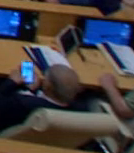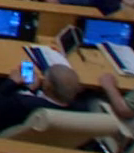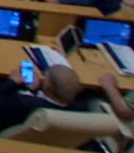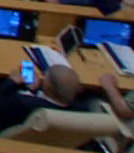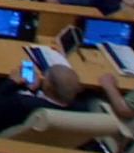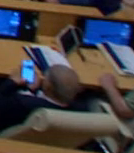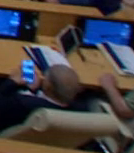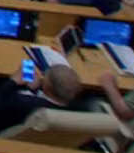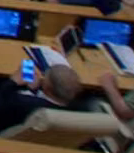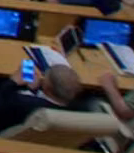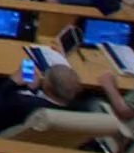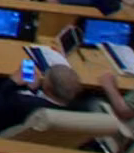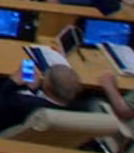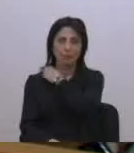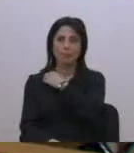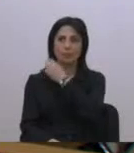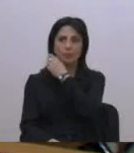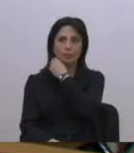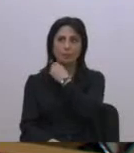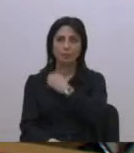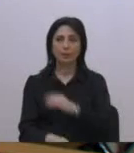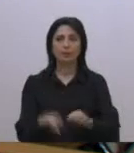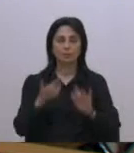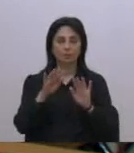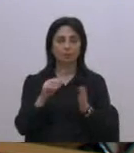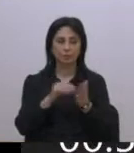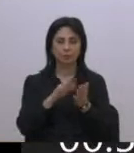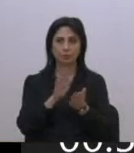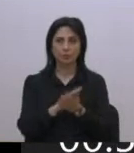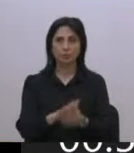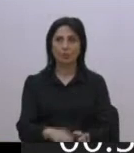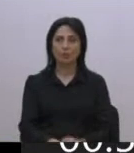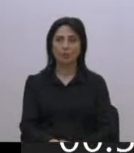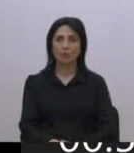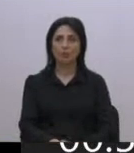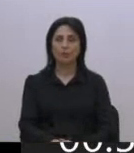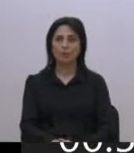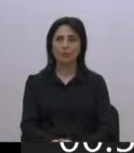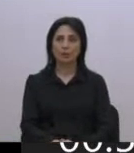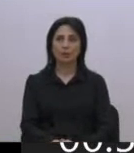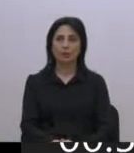Ხო, ჩართოთ რეგისტრაციის რეჟიმი. ყურადღება მიმდინარეობს რეგისტრაციაზე.